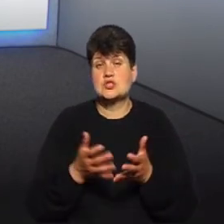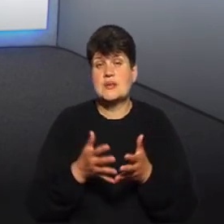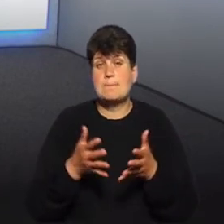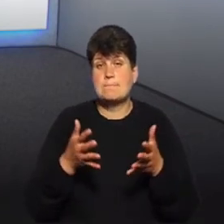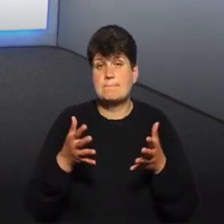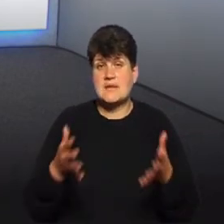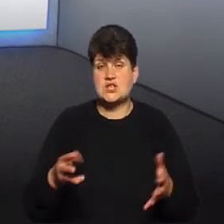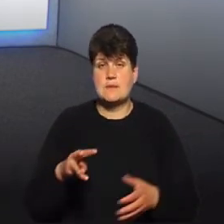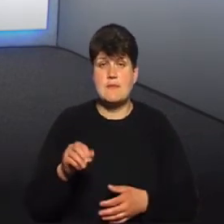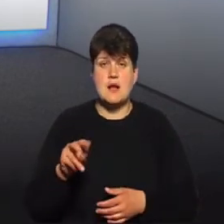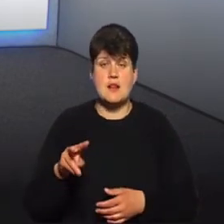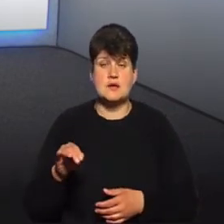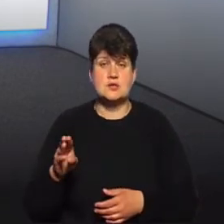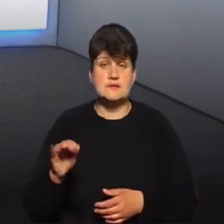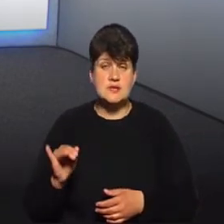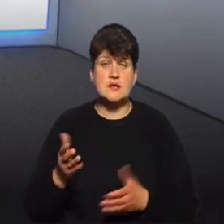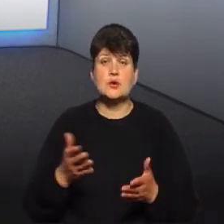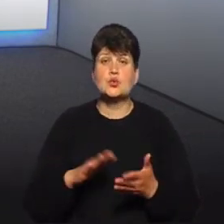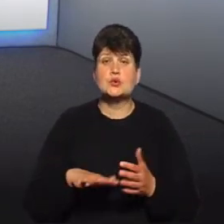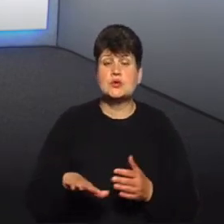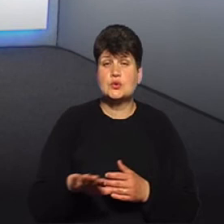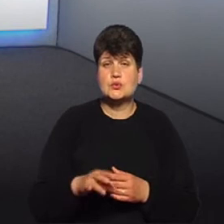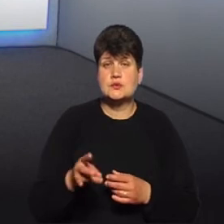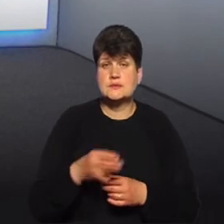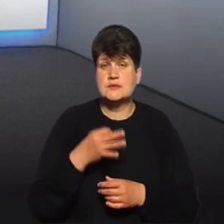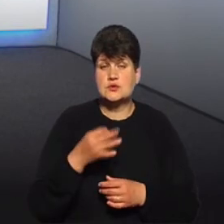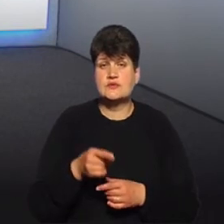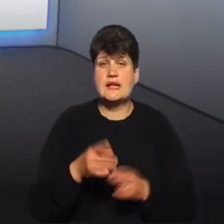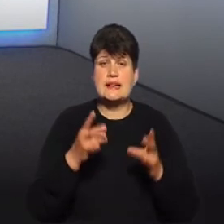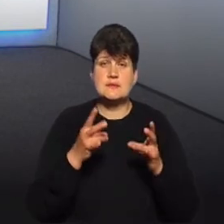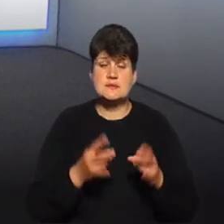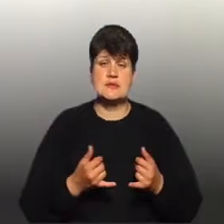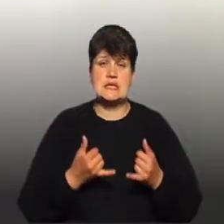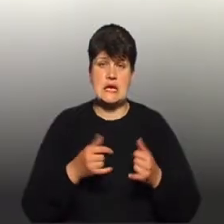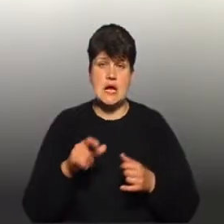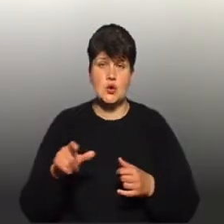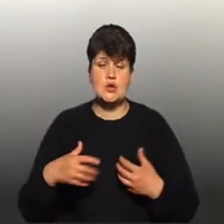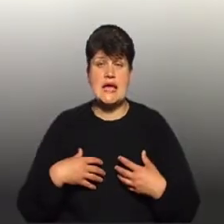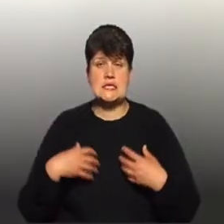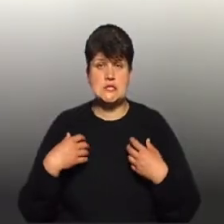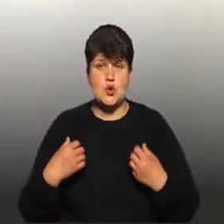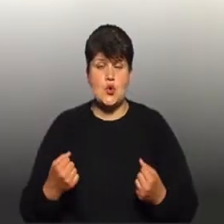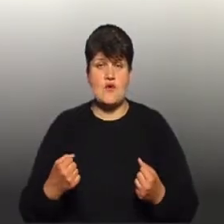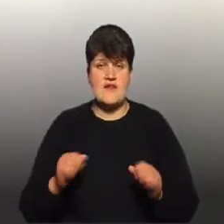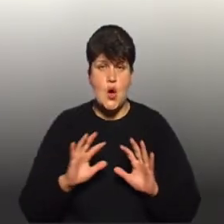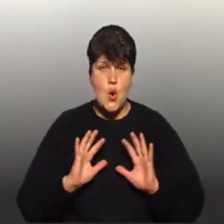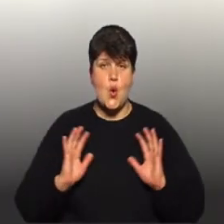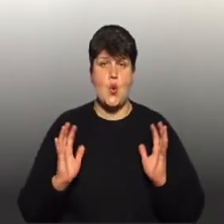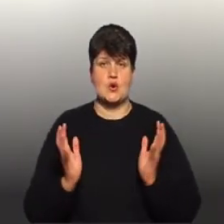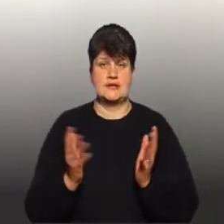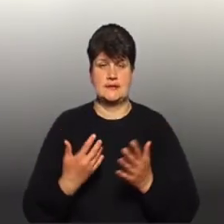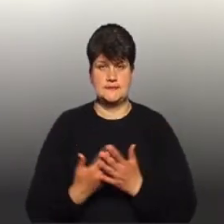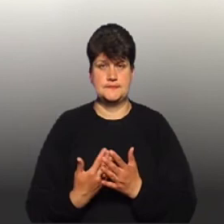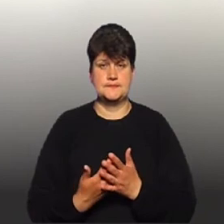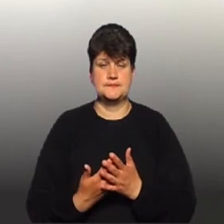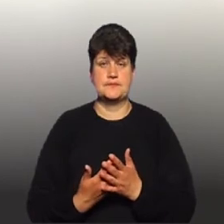територію варто було б якось так сказати, що вона вже небезпечна для, для людей, для здоров'я? Огородити умовно, так? Це залежно